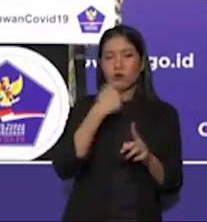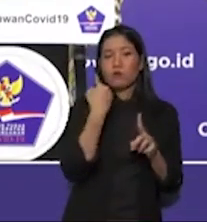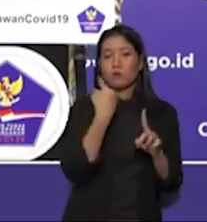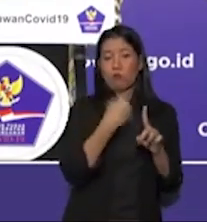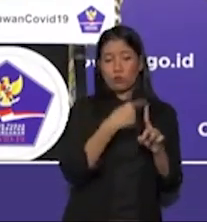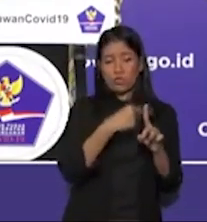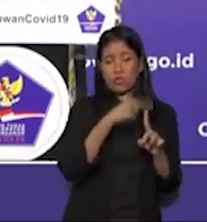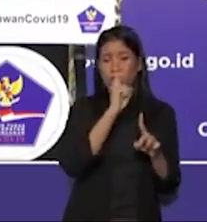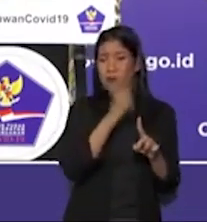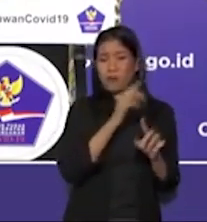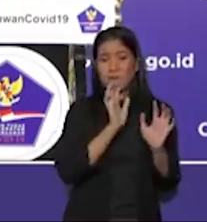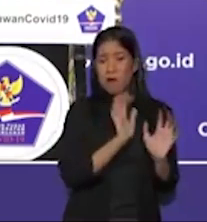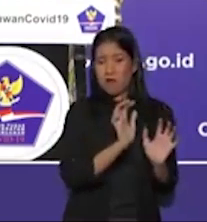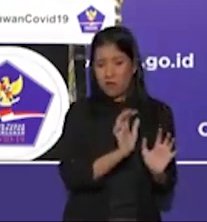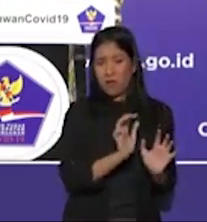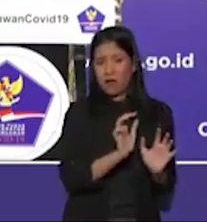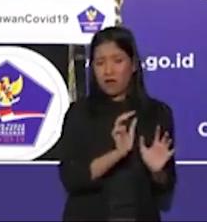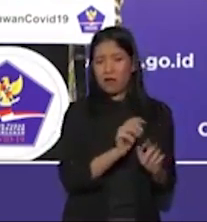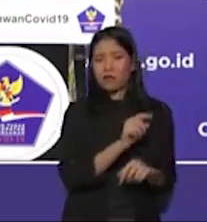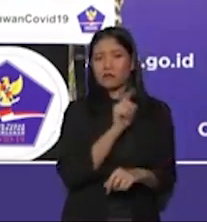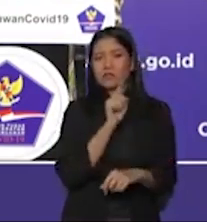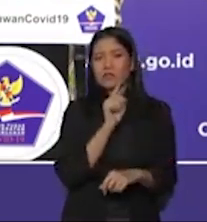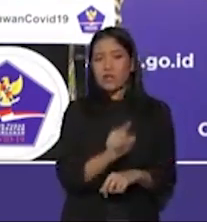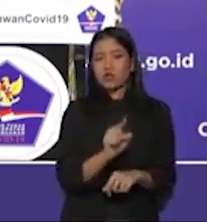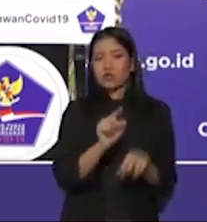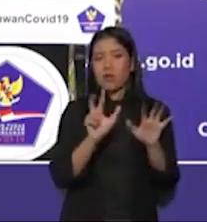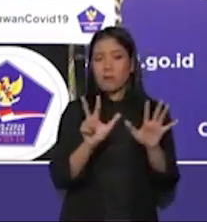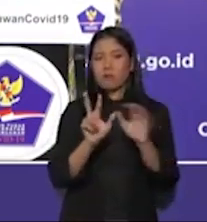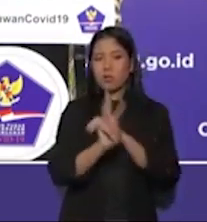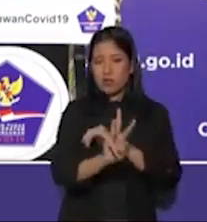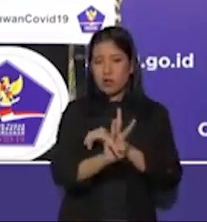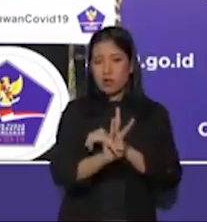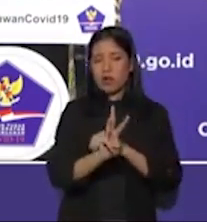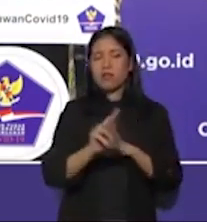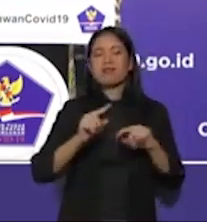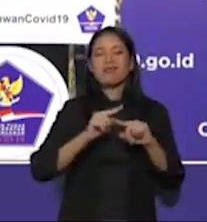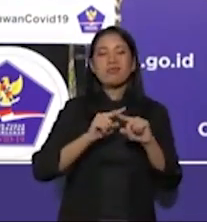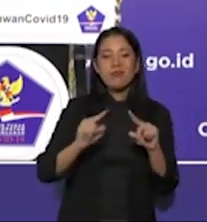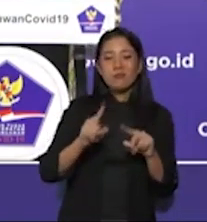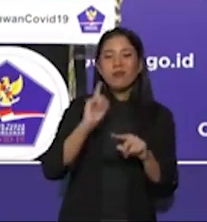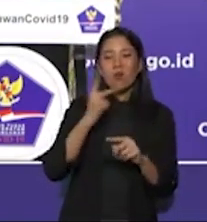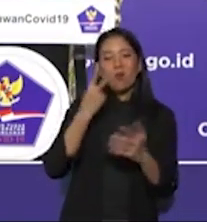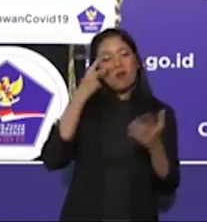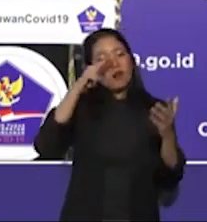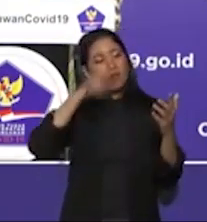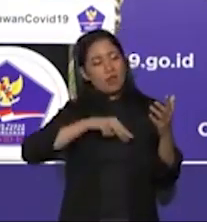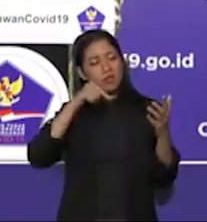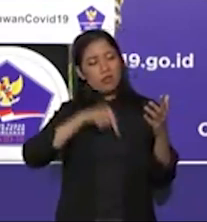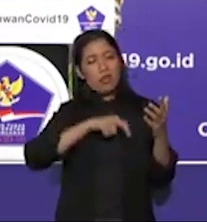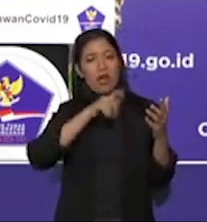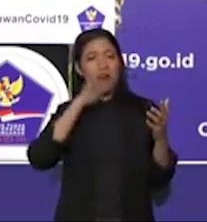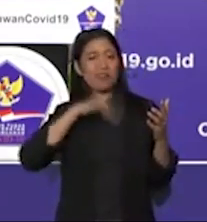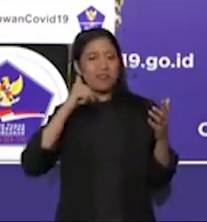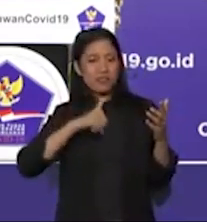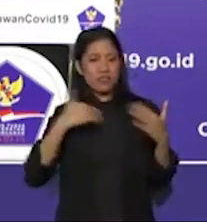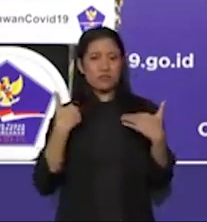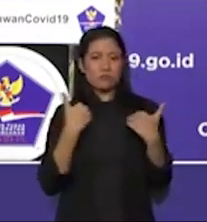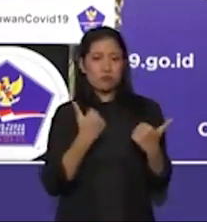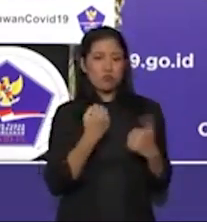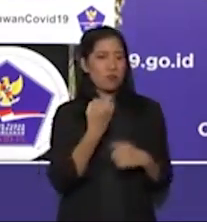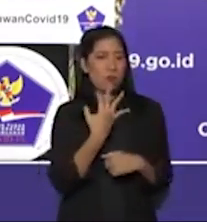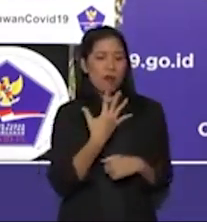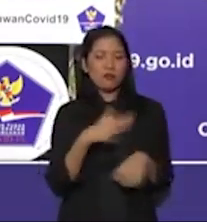kita lihat yang sembuh hari ini adalah 100 orang kemudian DKI meningkat 82